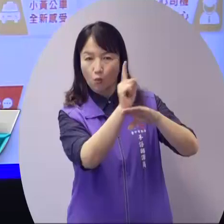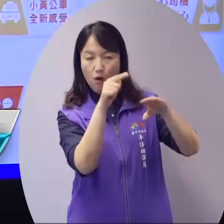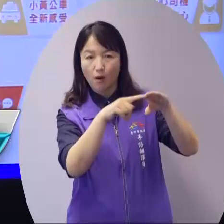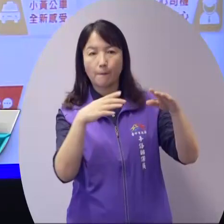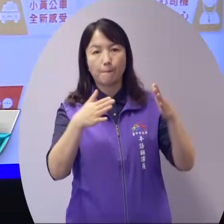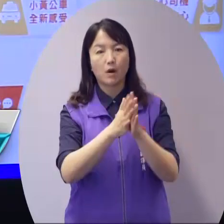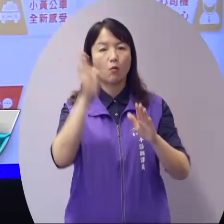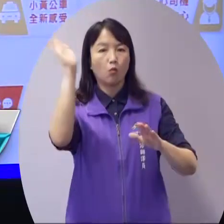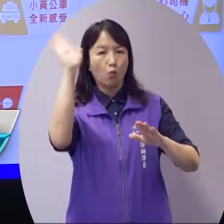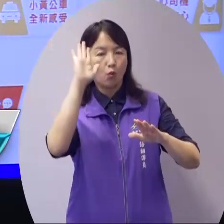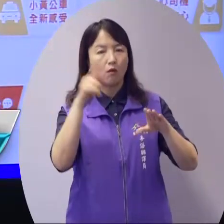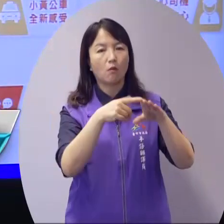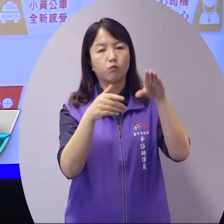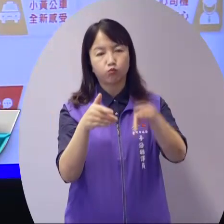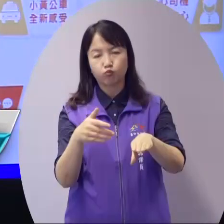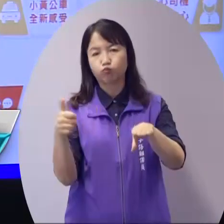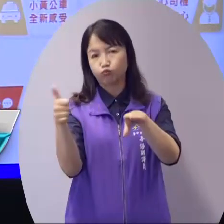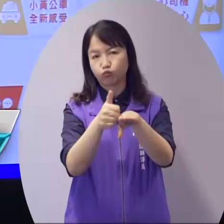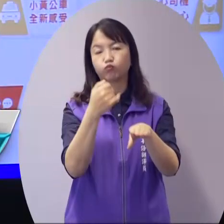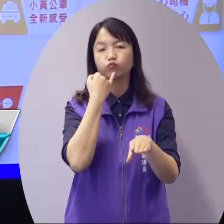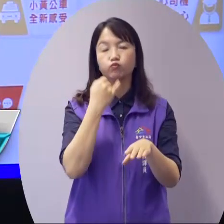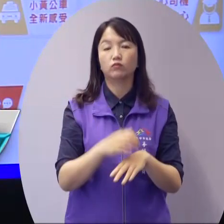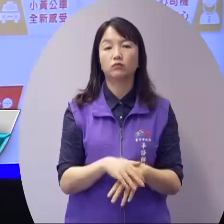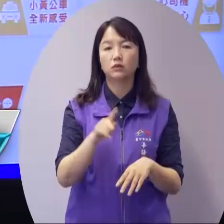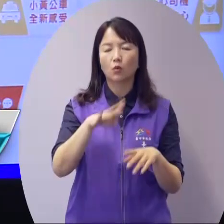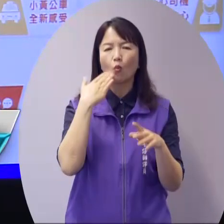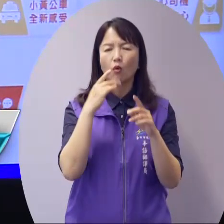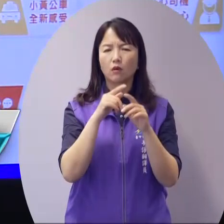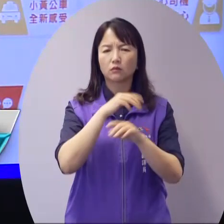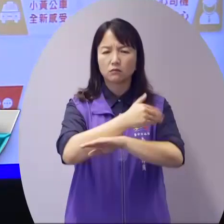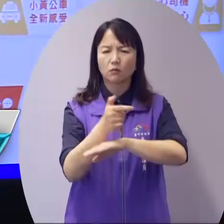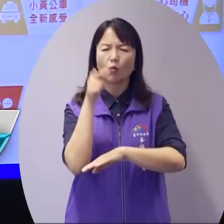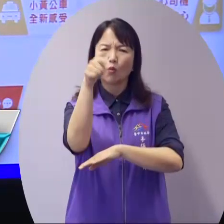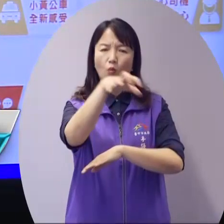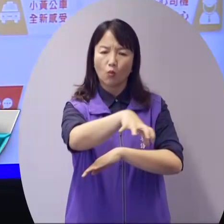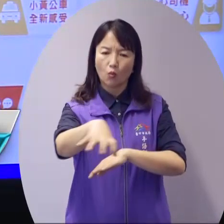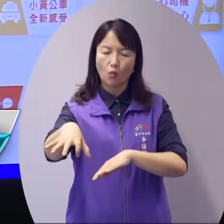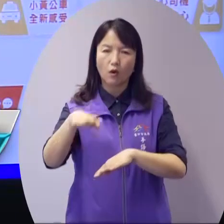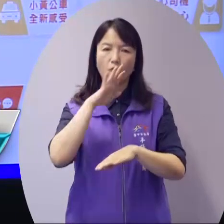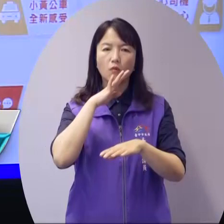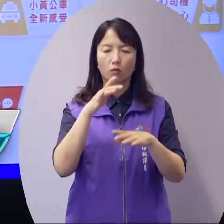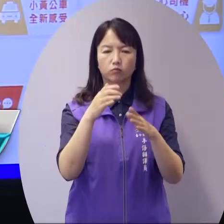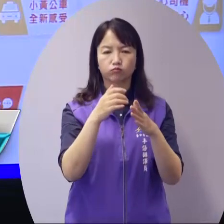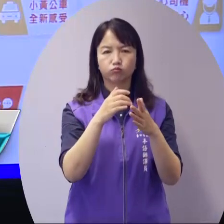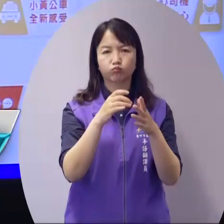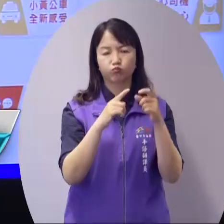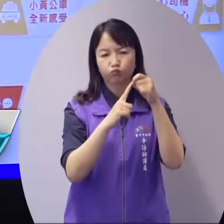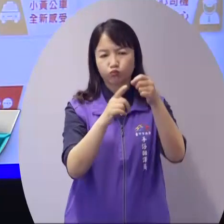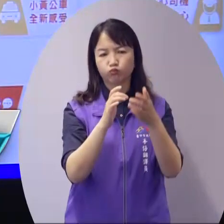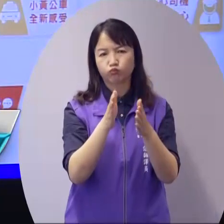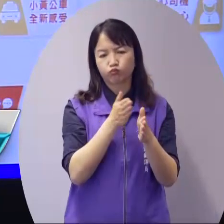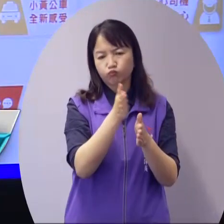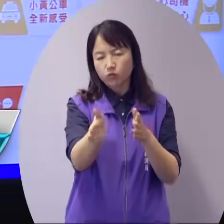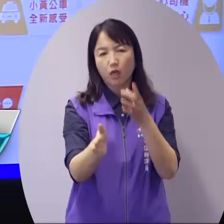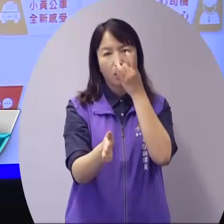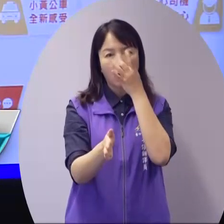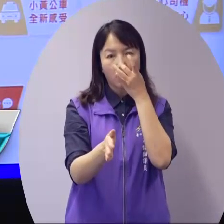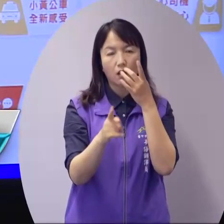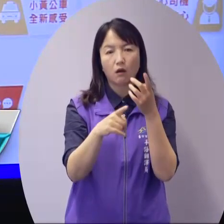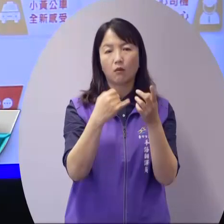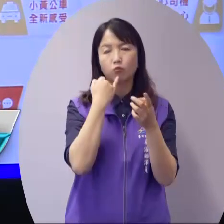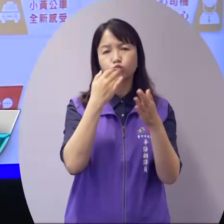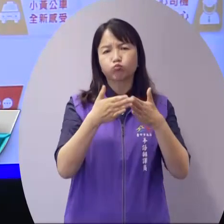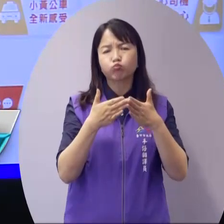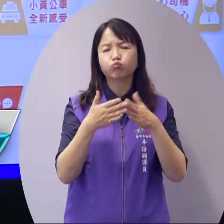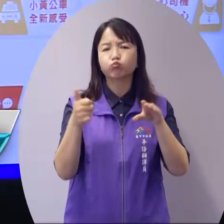招就会随停。那另外针对这些偏远地区，或是某些公共运输进不去的地方，可能会有这个搭乘